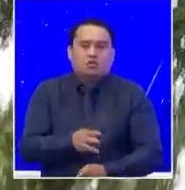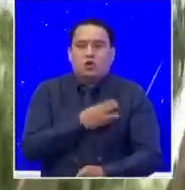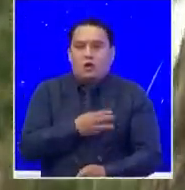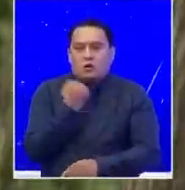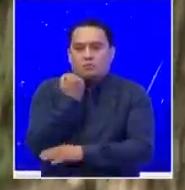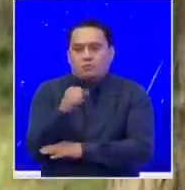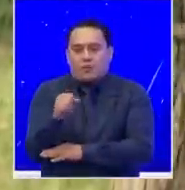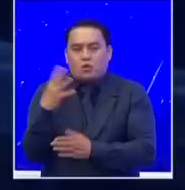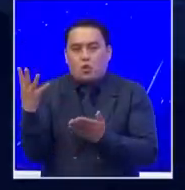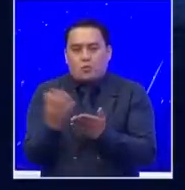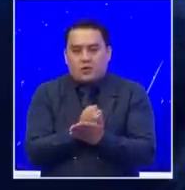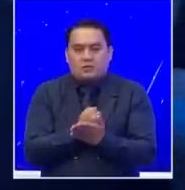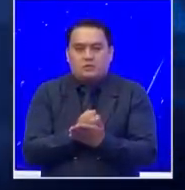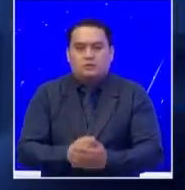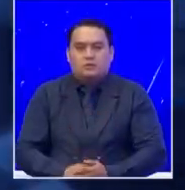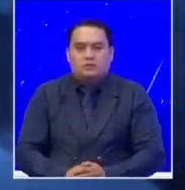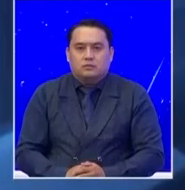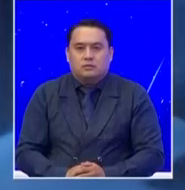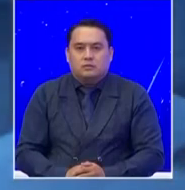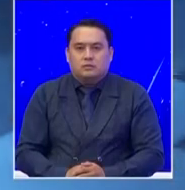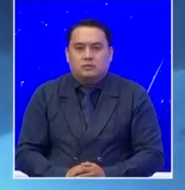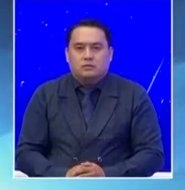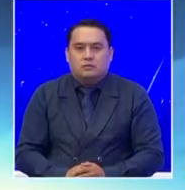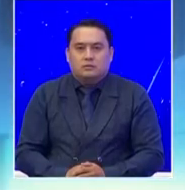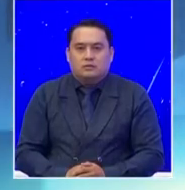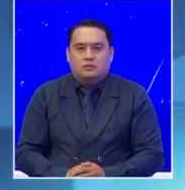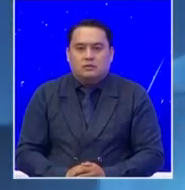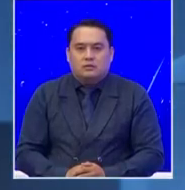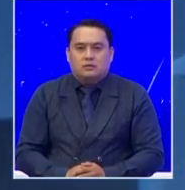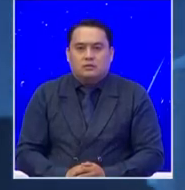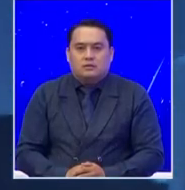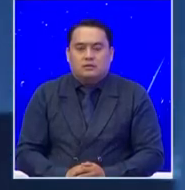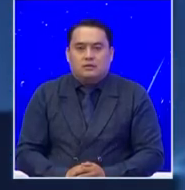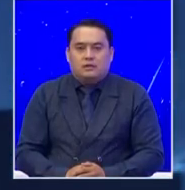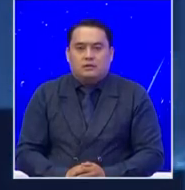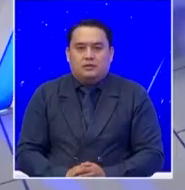и умение работать в команде. Елеман Раймбеков, Жаркан Шантаев, Аблак Утукбай, телеканал ЖЦУ.